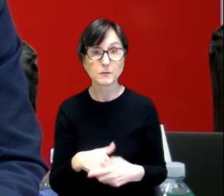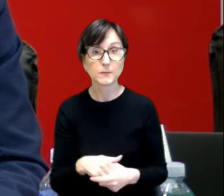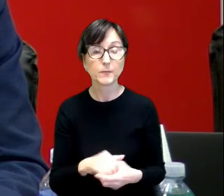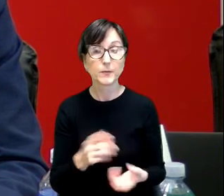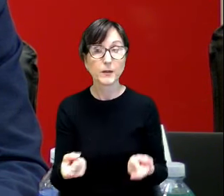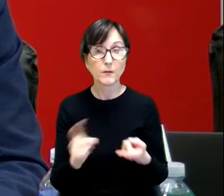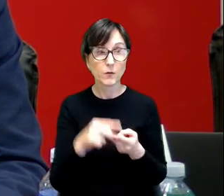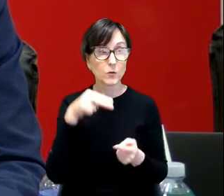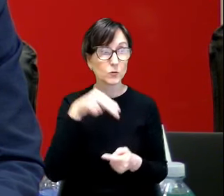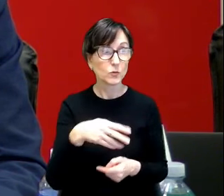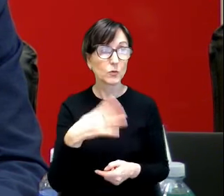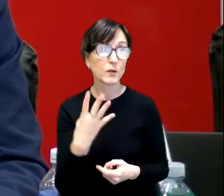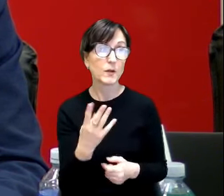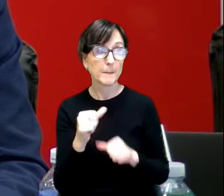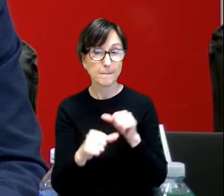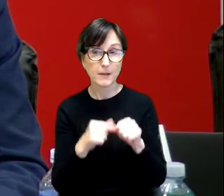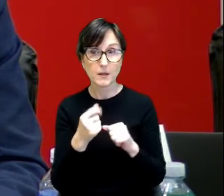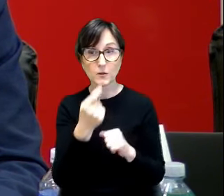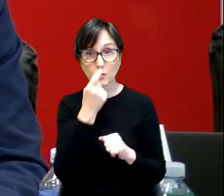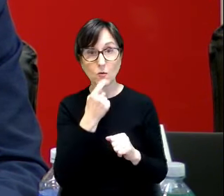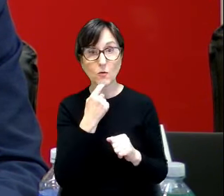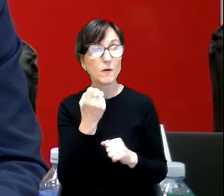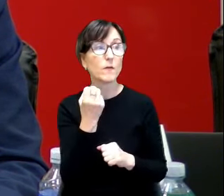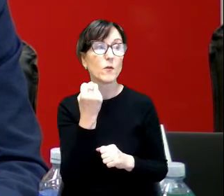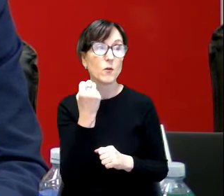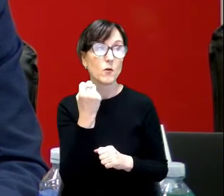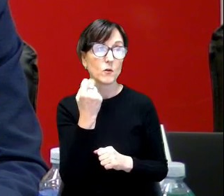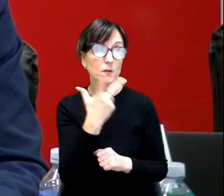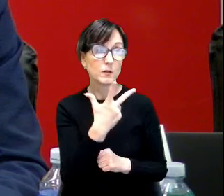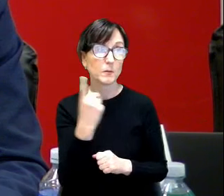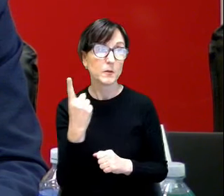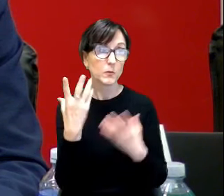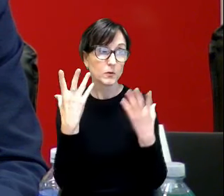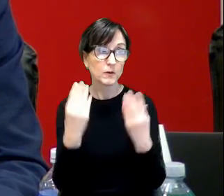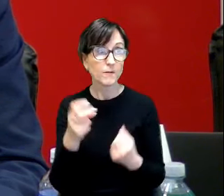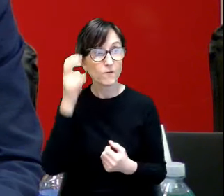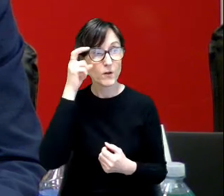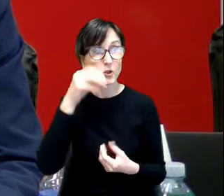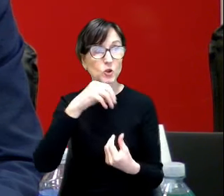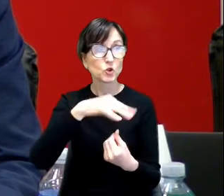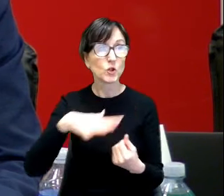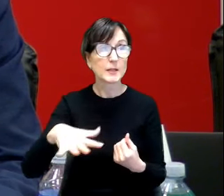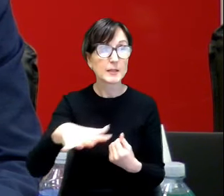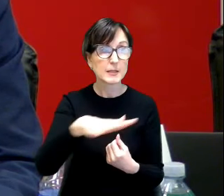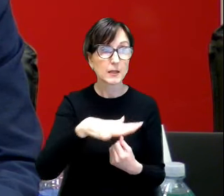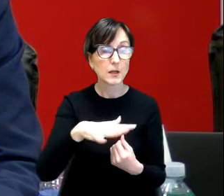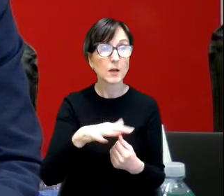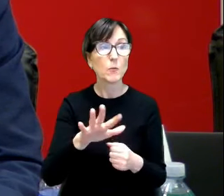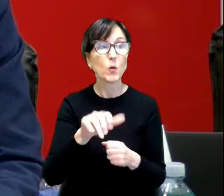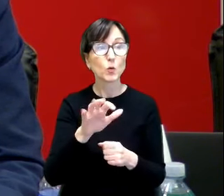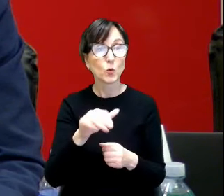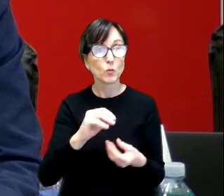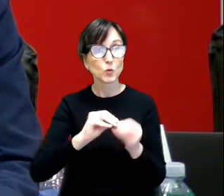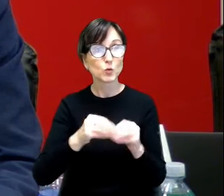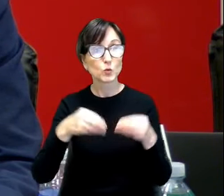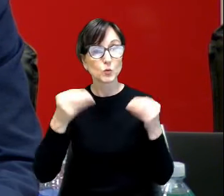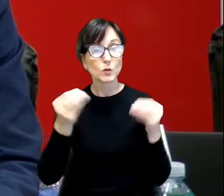2004 metų kovo 31 dios valstybinės žemės sklypo nuomos sutarties numeris